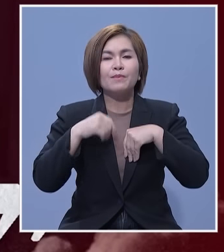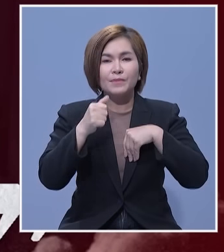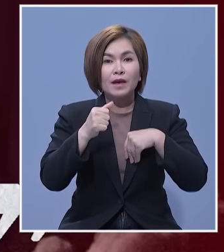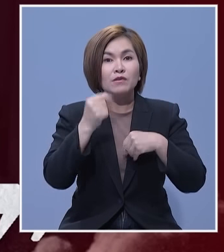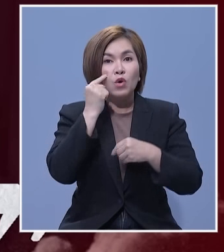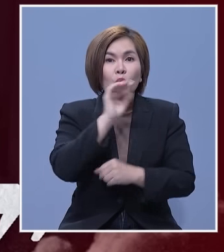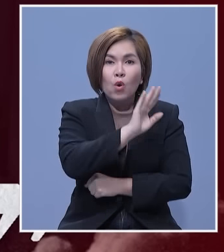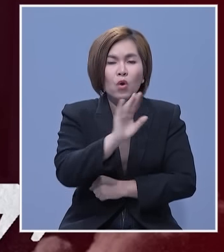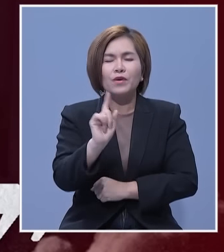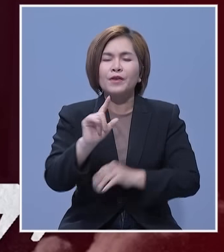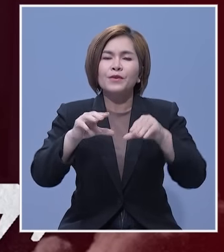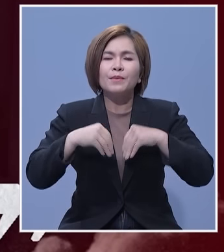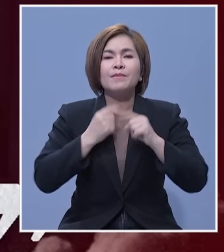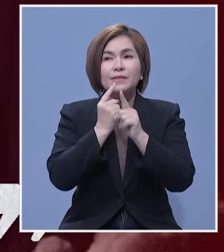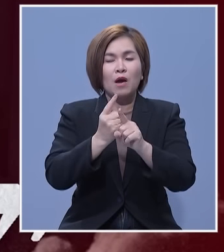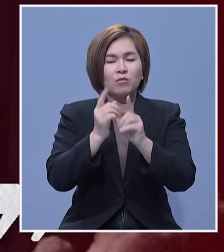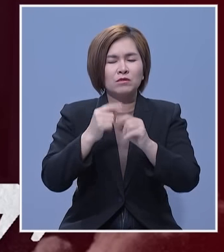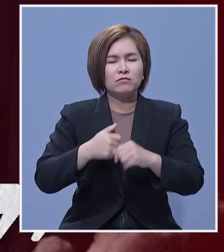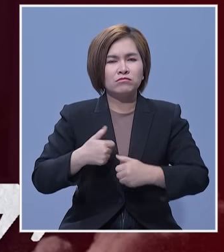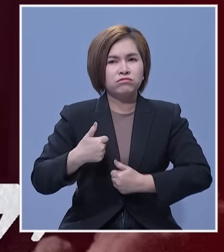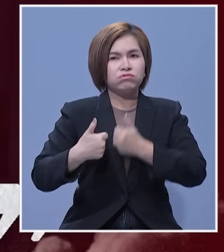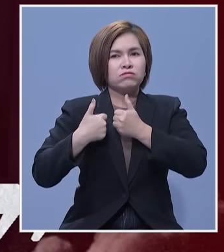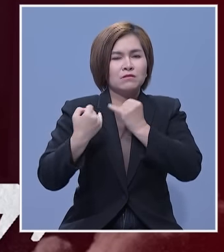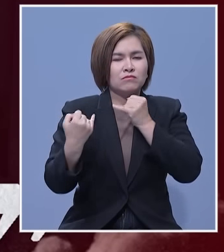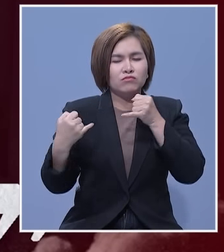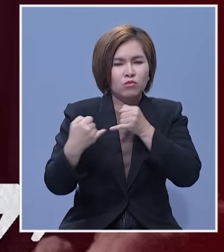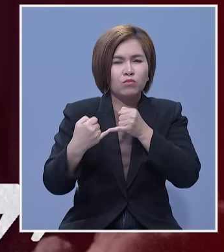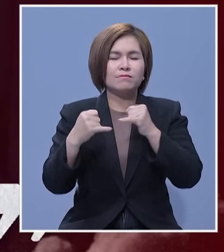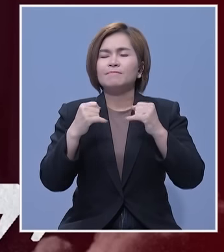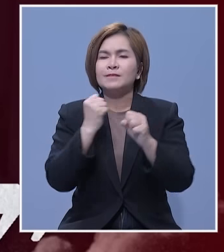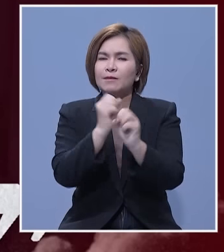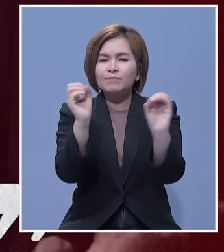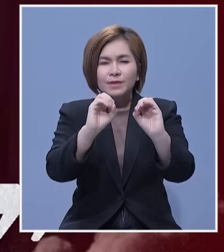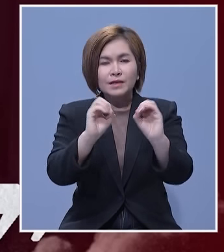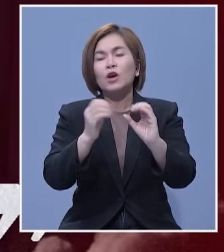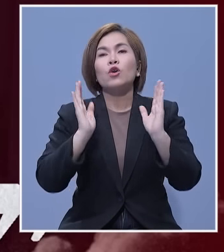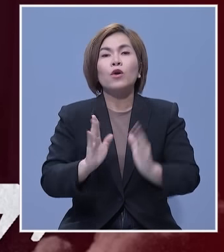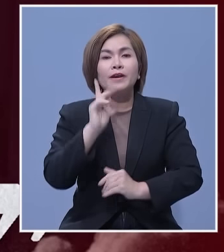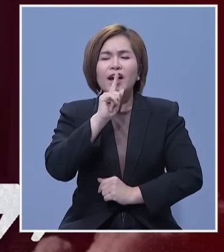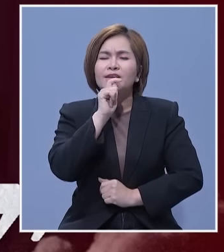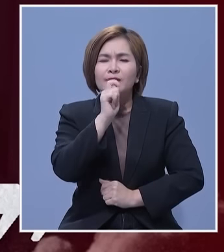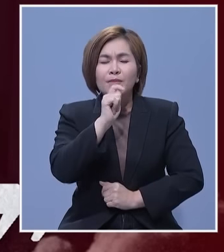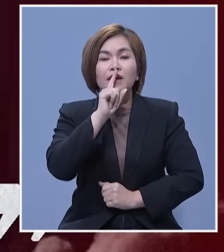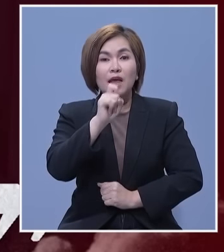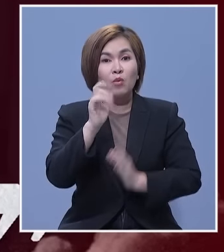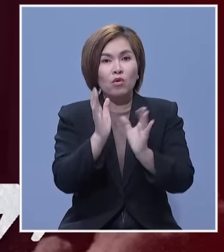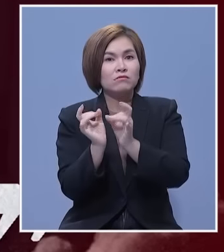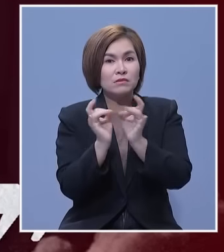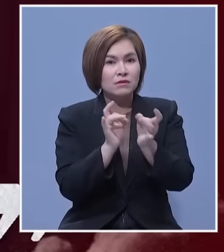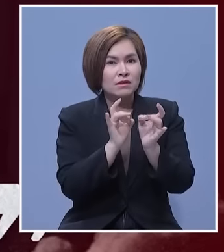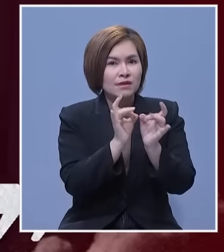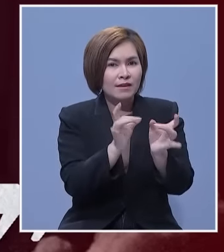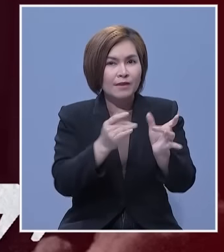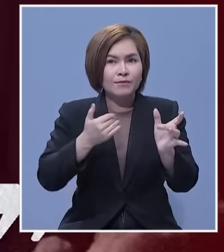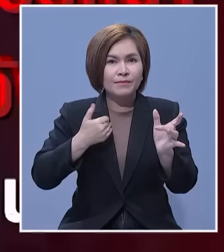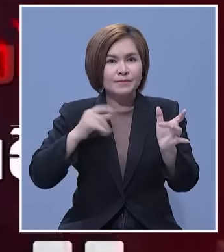ฝ่ายและไม่เคยทำตัวขัดแย้งกับใครส่วนที่มีการตั้งข้อสังเกตคือนักข่าวก็ไปถามว่าแบบนี้ท่านถูกวางยาหรือเปล่า มี